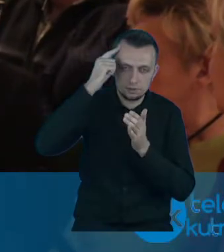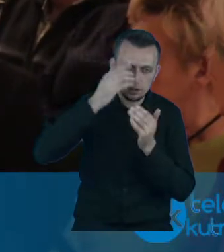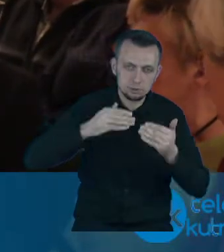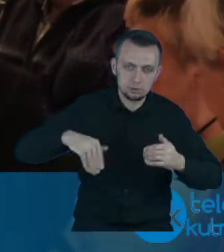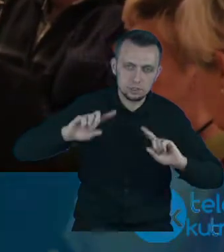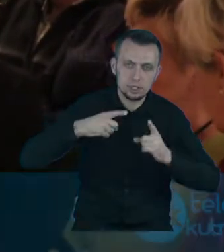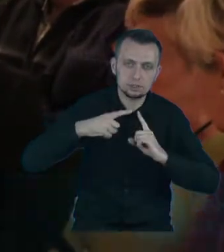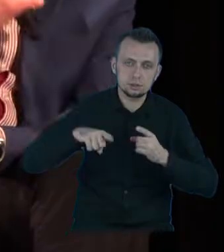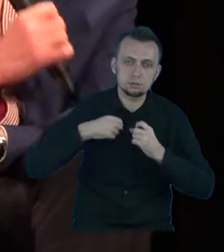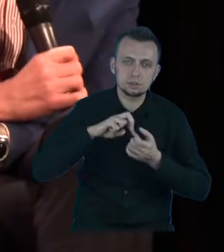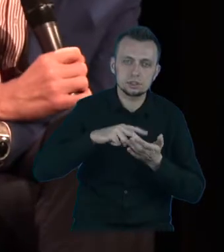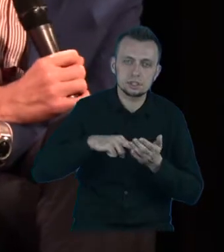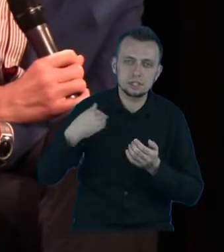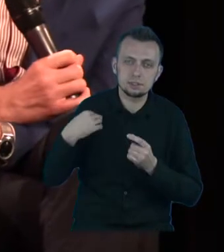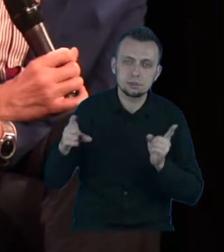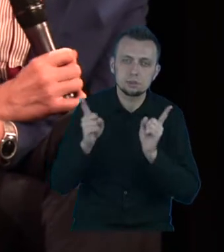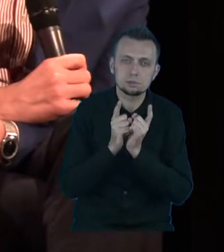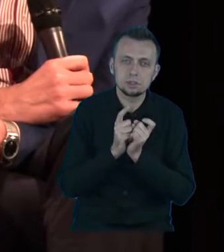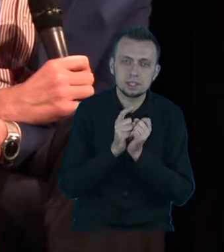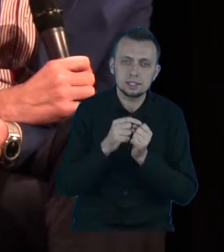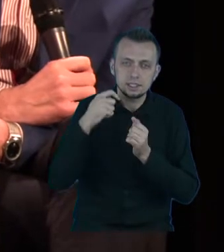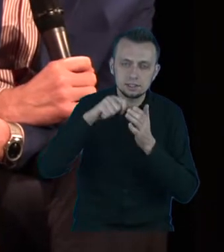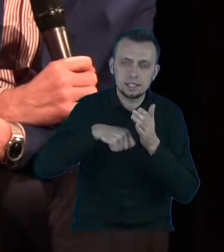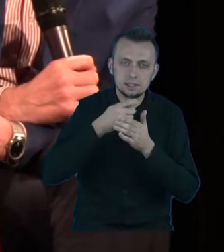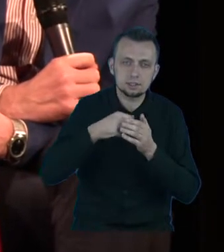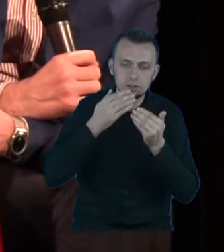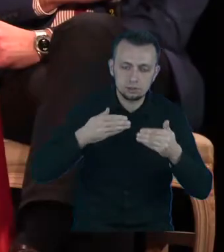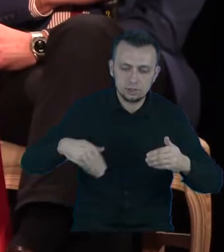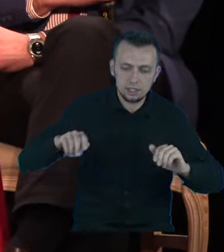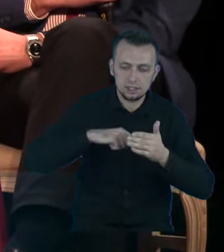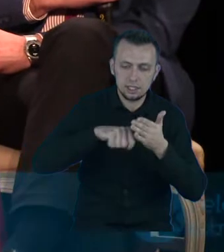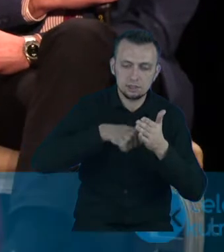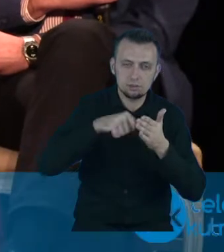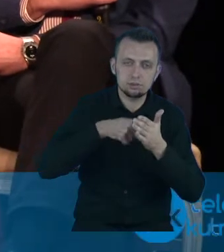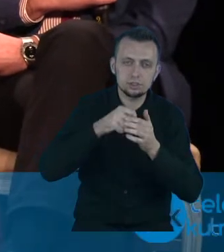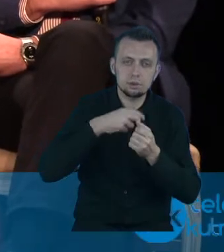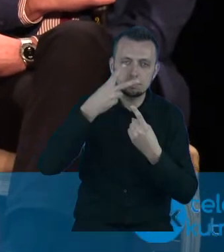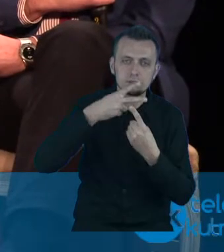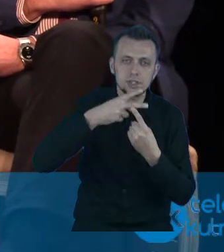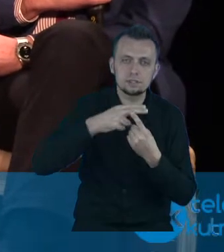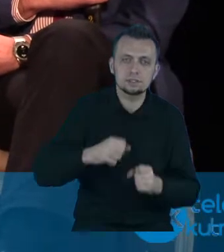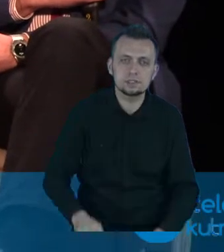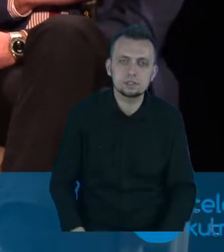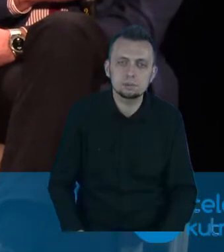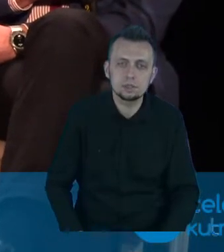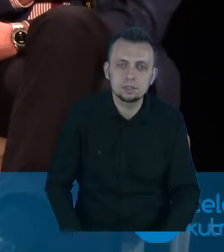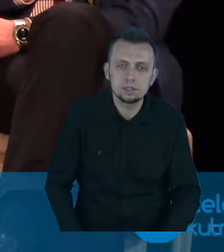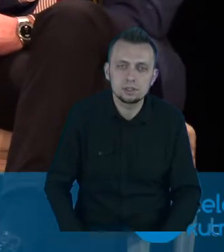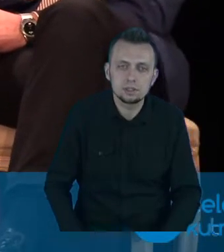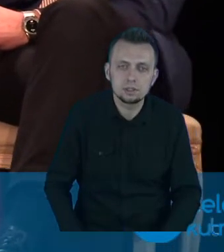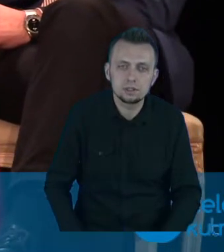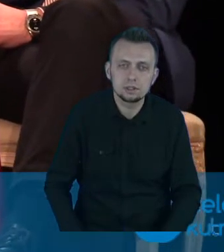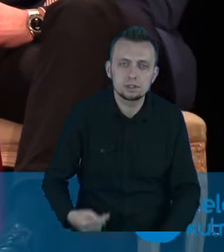Magdaleną Zawadzką, aktorką teatralną, filmową i telewizyjną. Nagle sobie myślałam, jak to